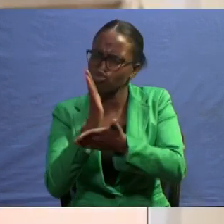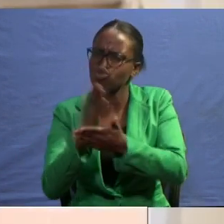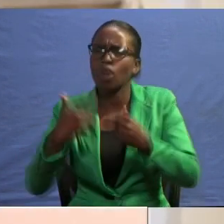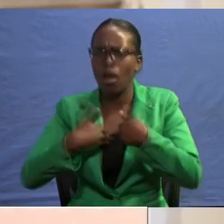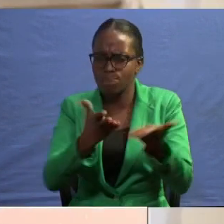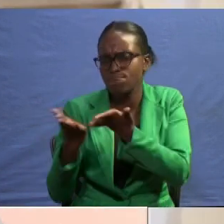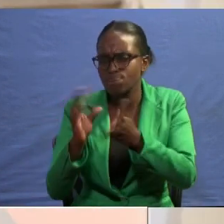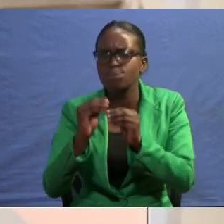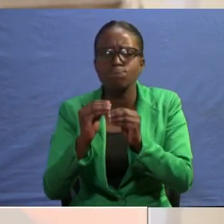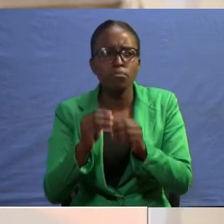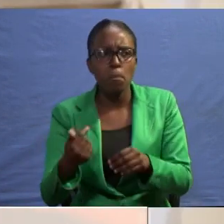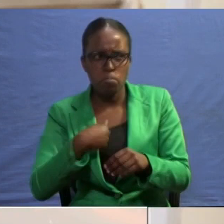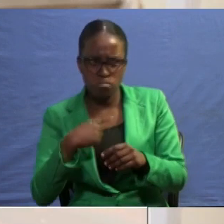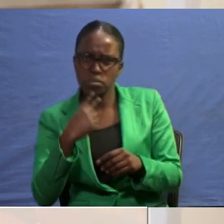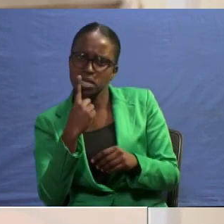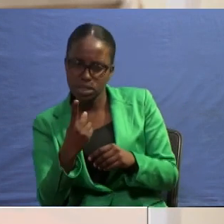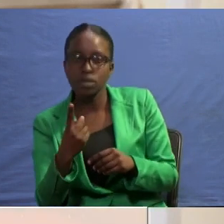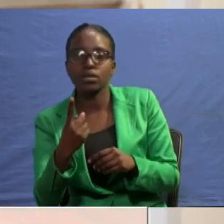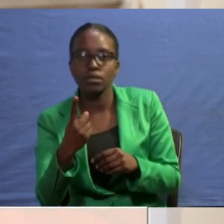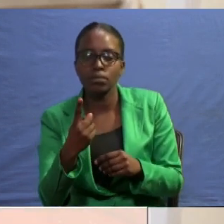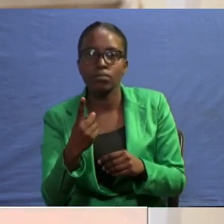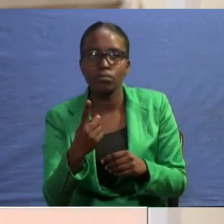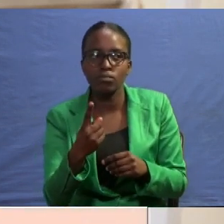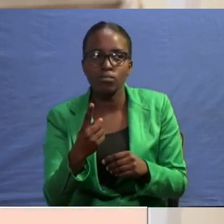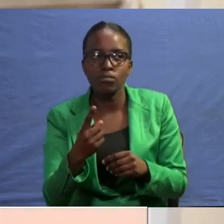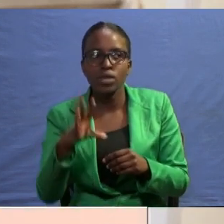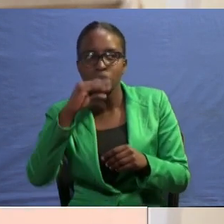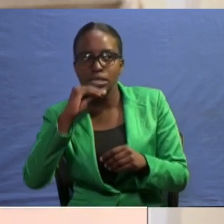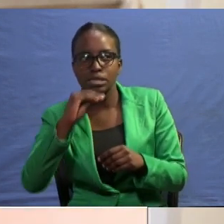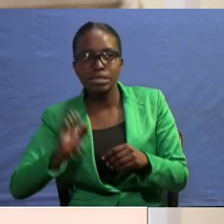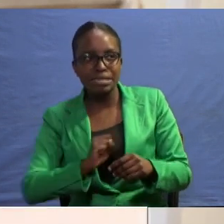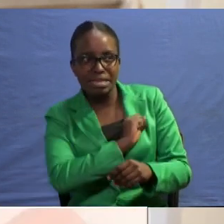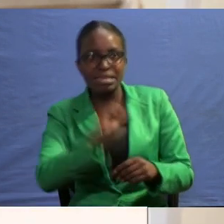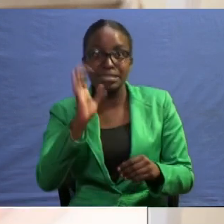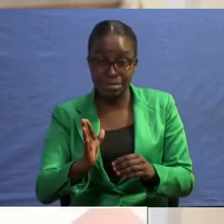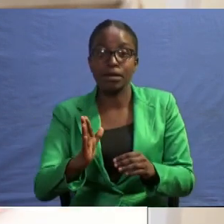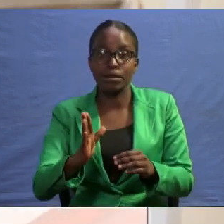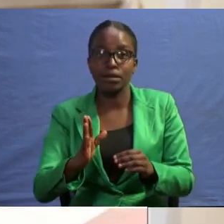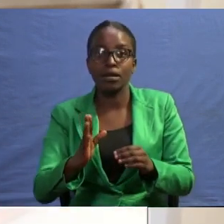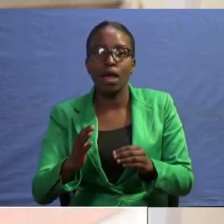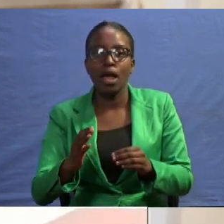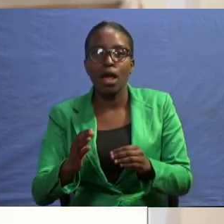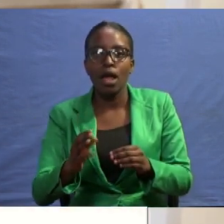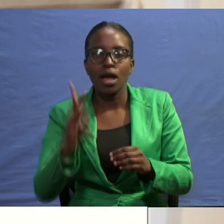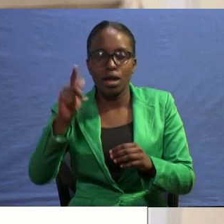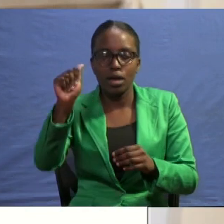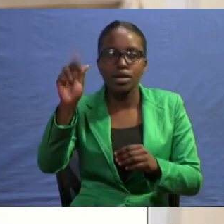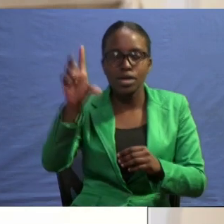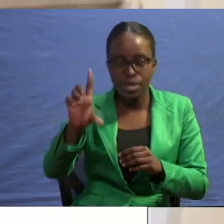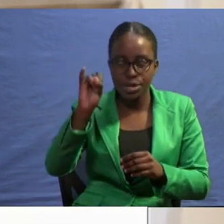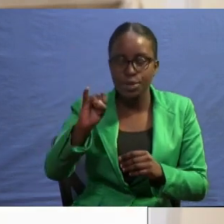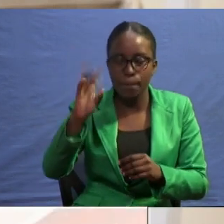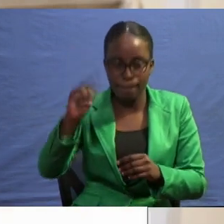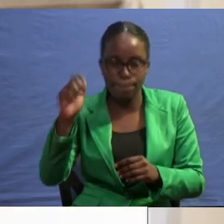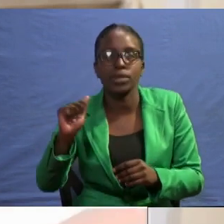ni mwambie Senator Kavindu Mwadhama aache